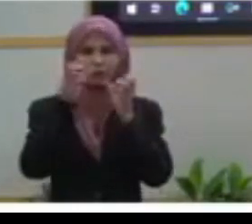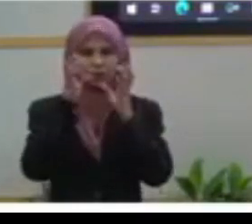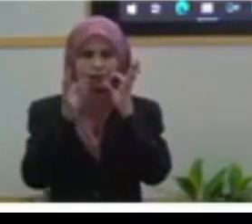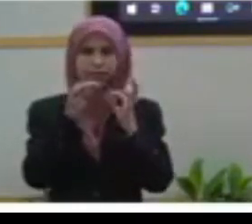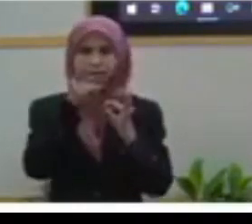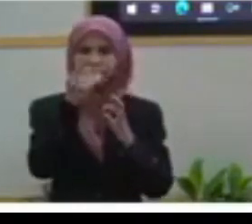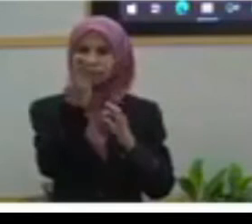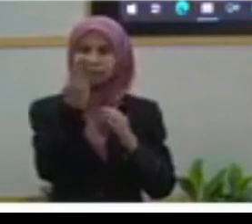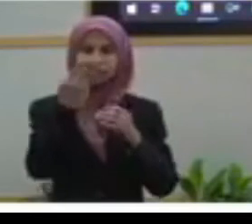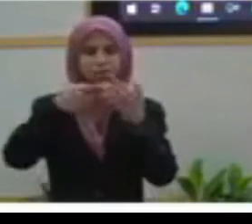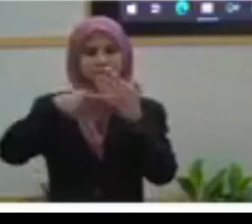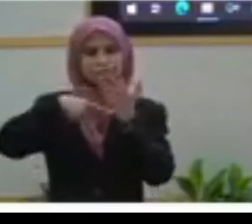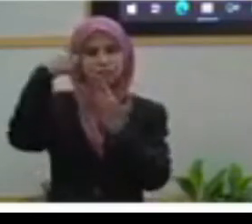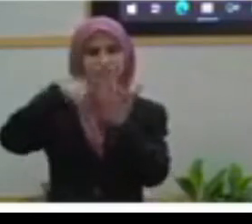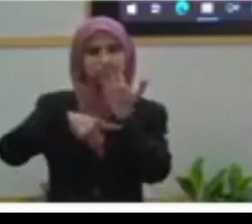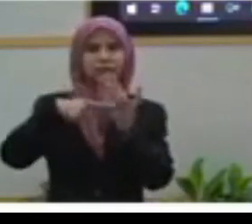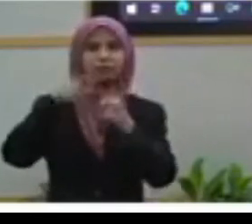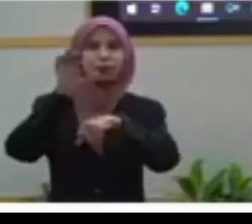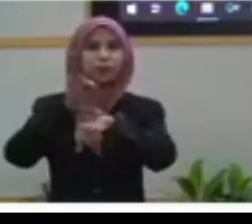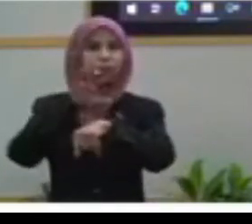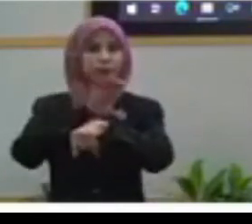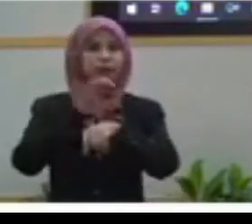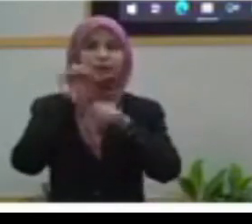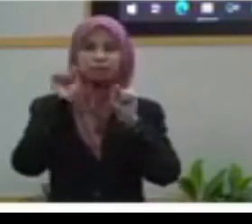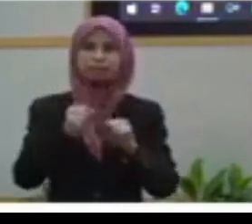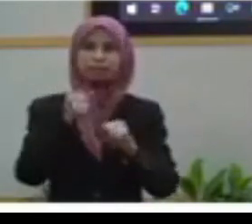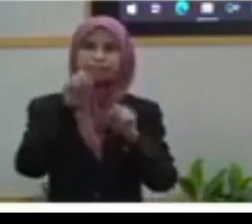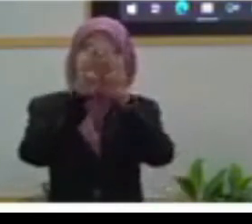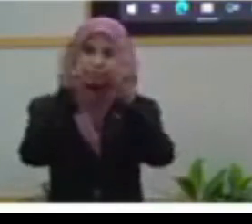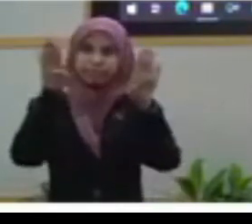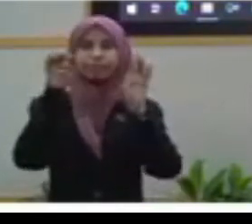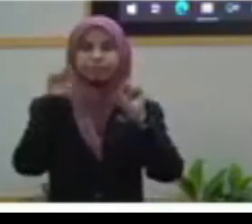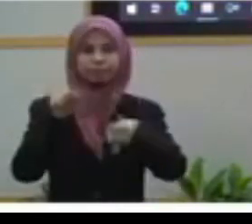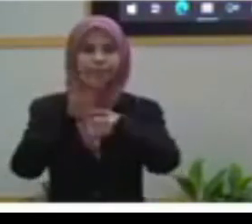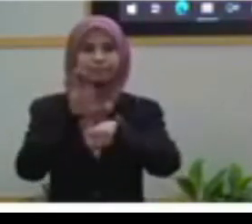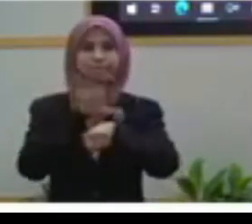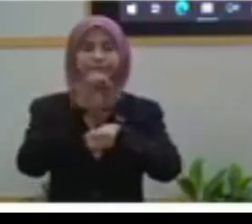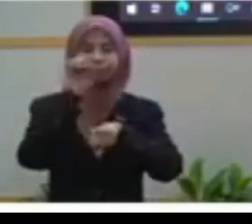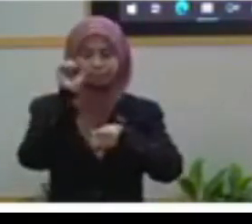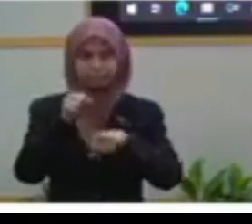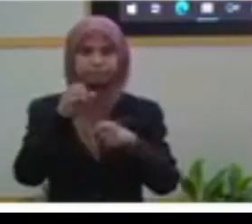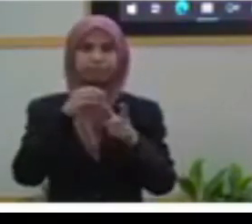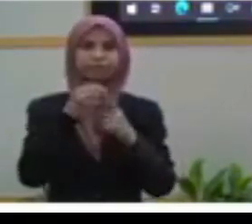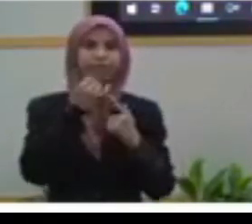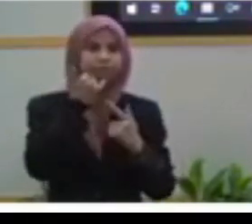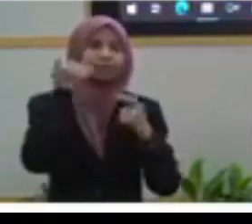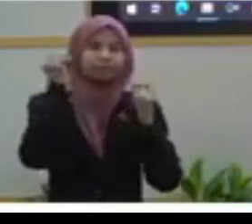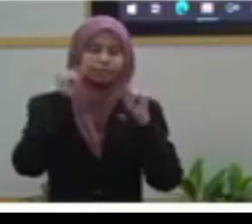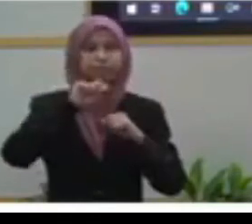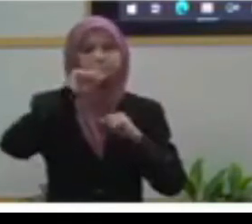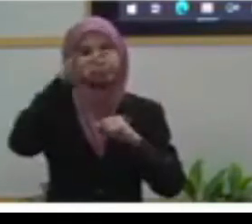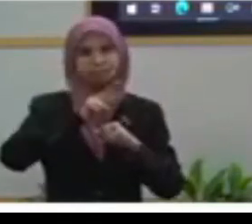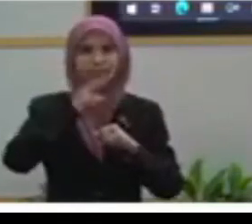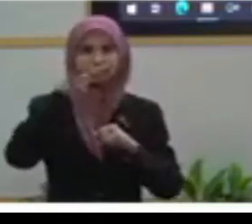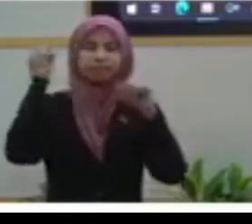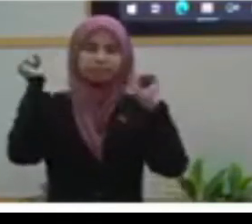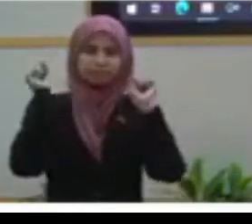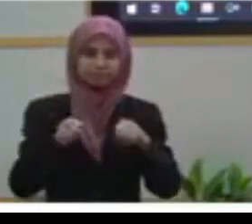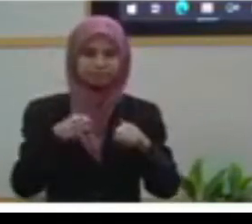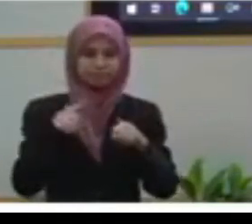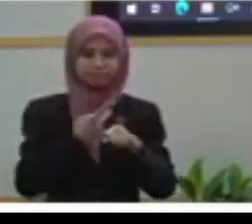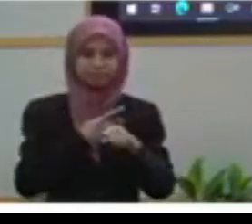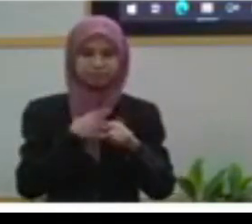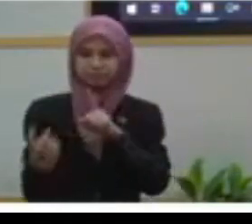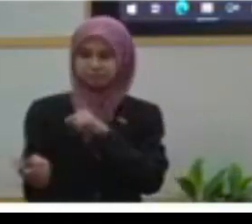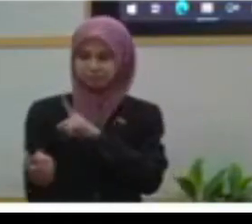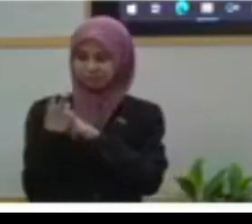contohnya, email kita 123@gmail. Masuk kat sini, bila kita masuk kata laluan, kita daftar, message